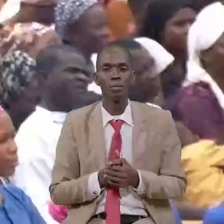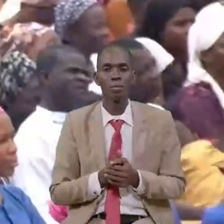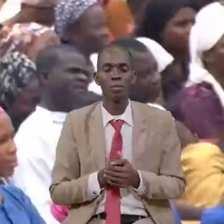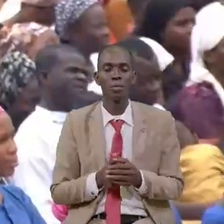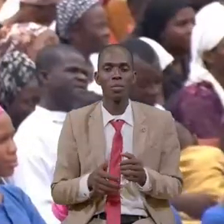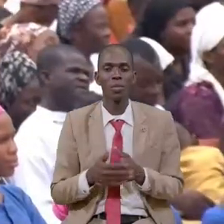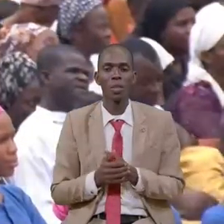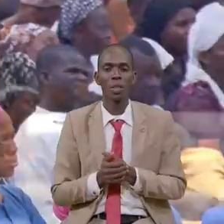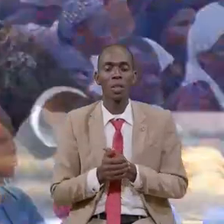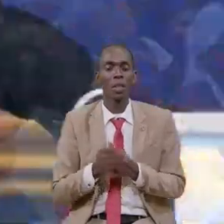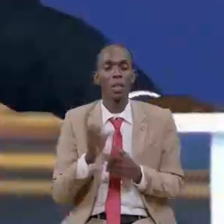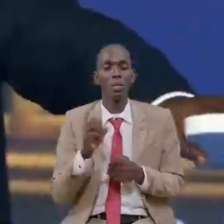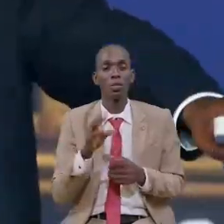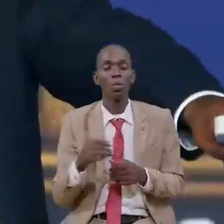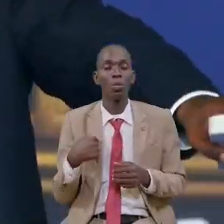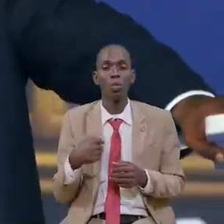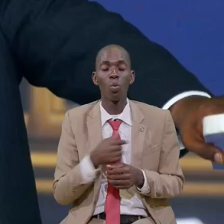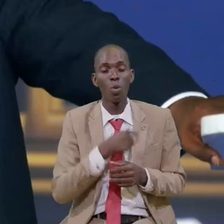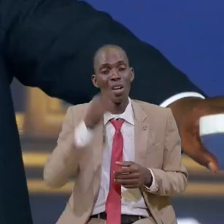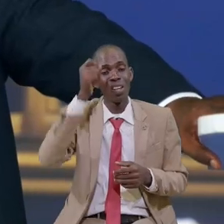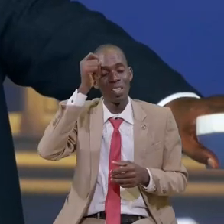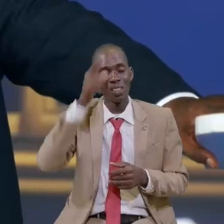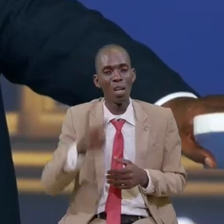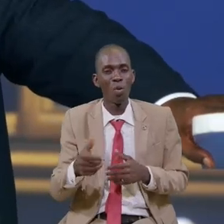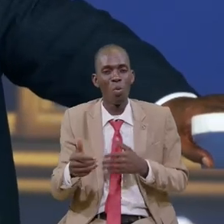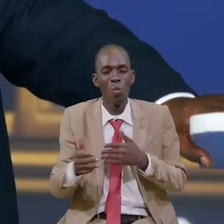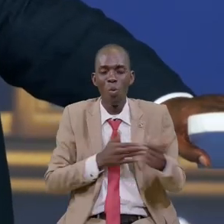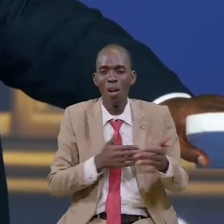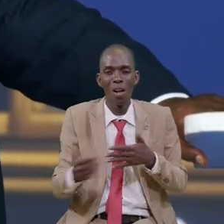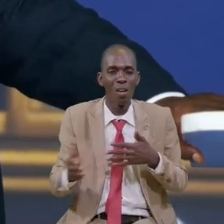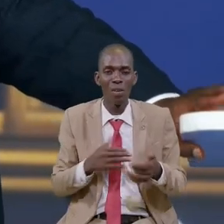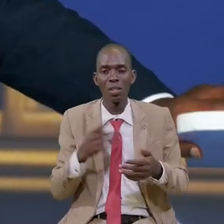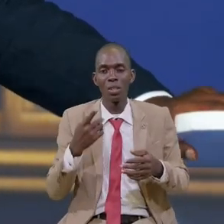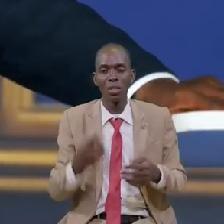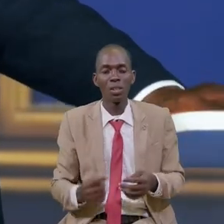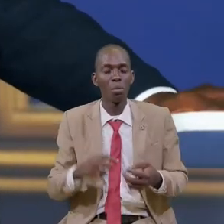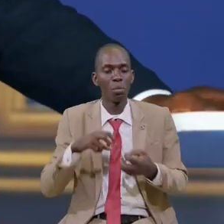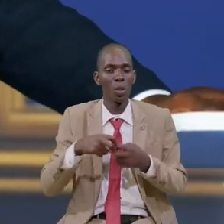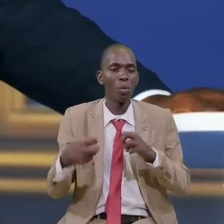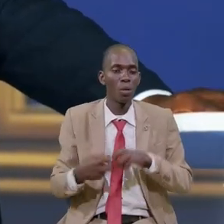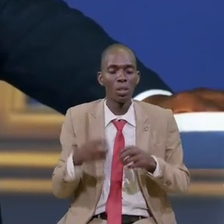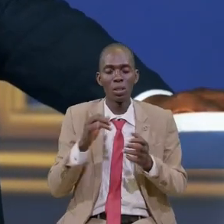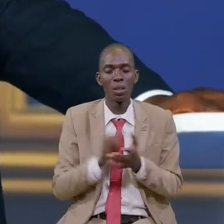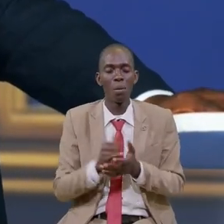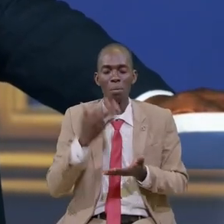Ainsi donc, nous comprenons, quelle que soit la montagne qui est là,